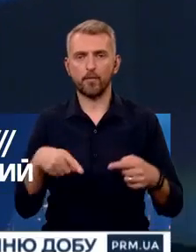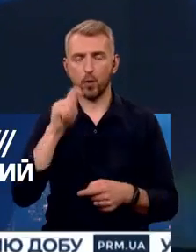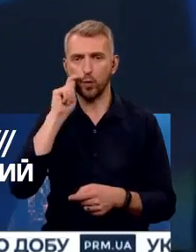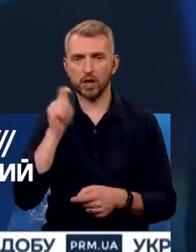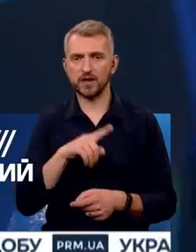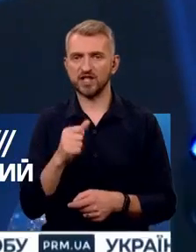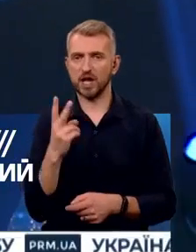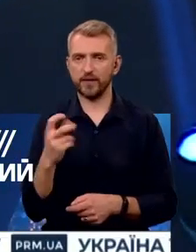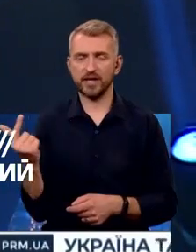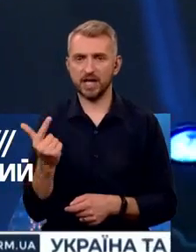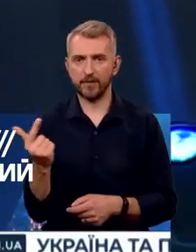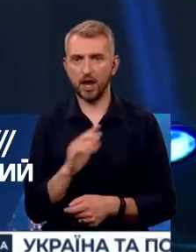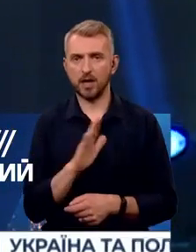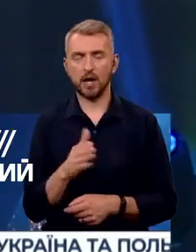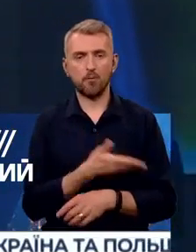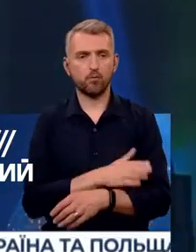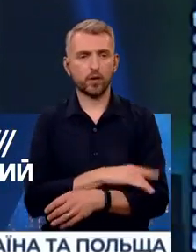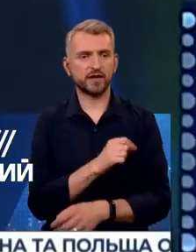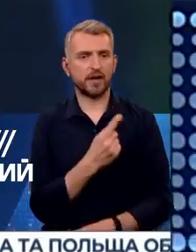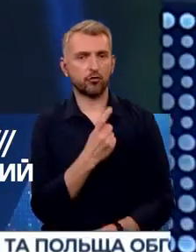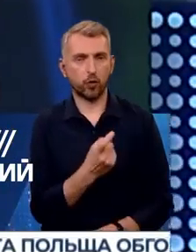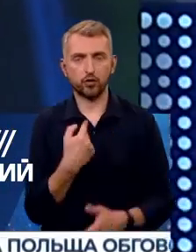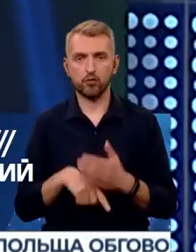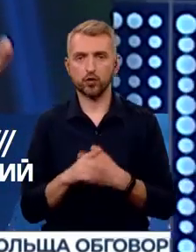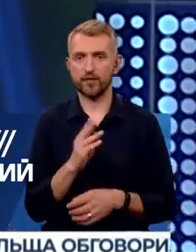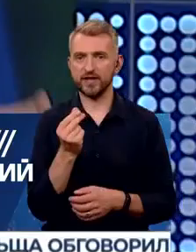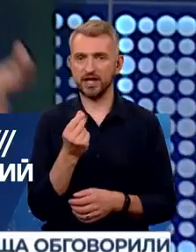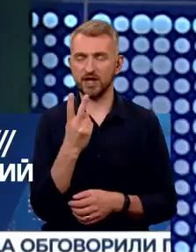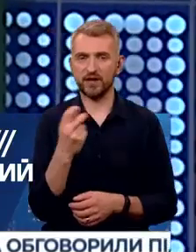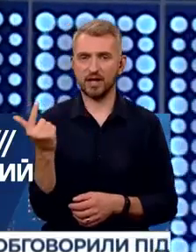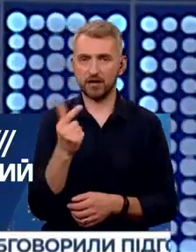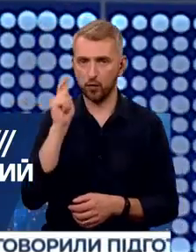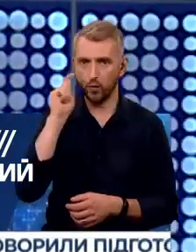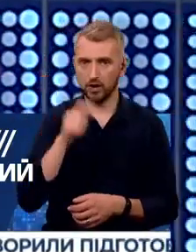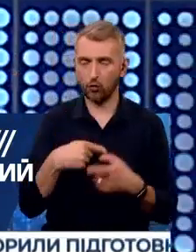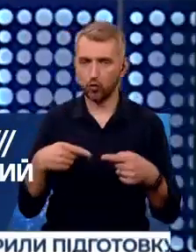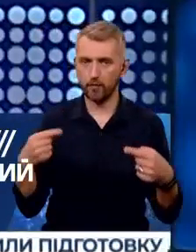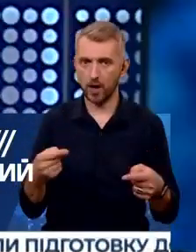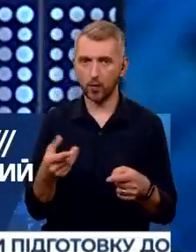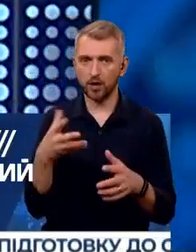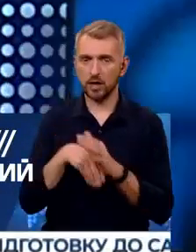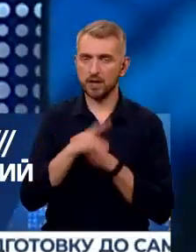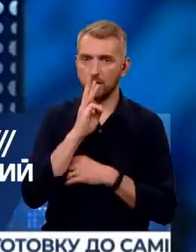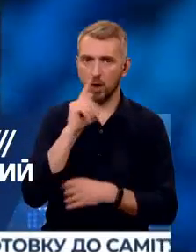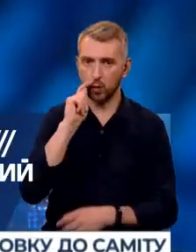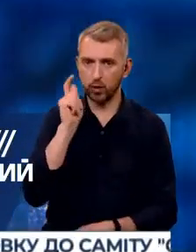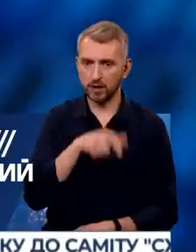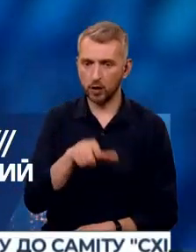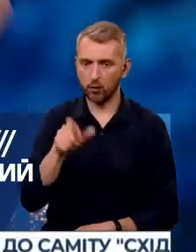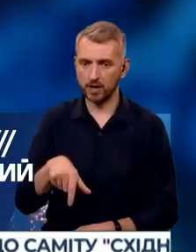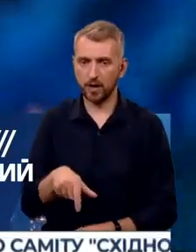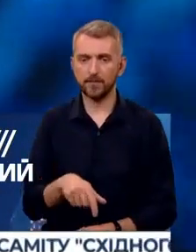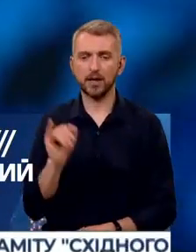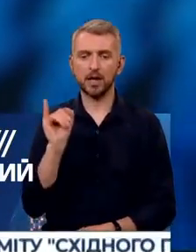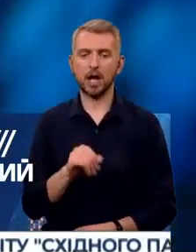український за 200 гривень, а не польський за 100? Так. Тому що в ціні 200 гривень українського товару – зарплата українських громадян